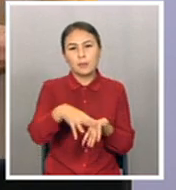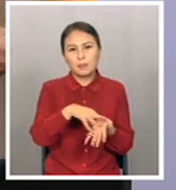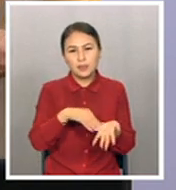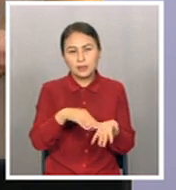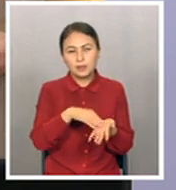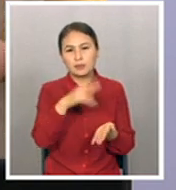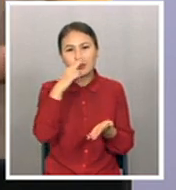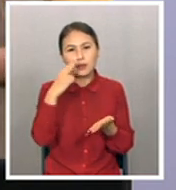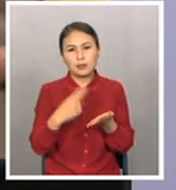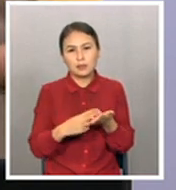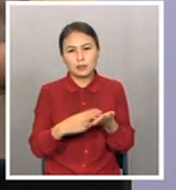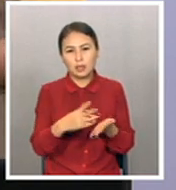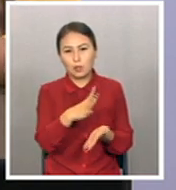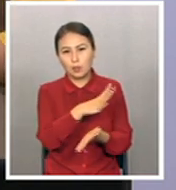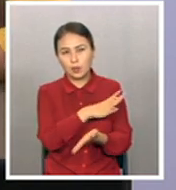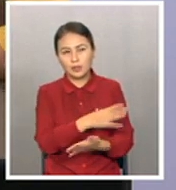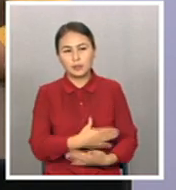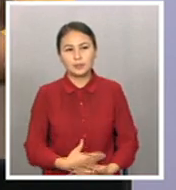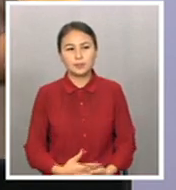болатын.